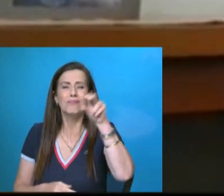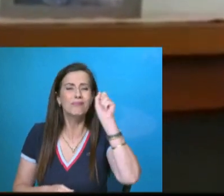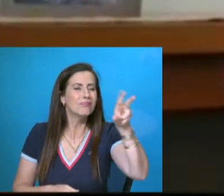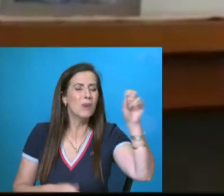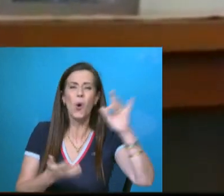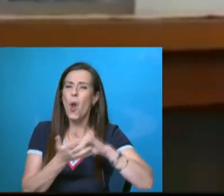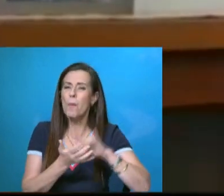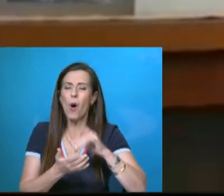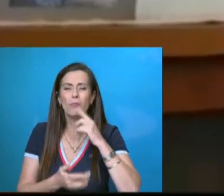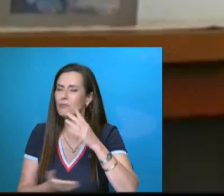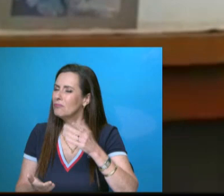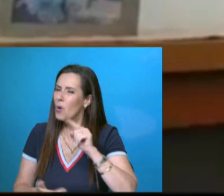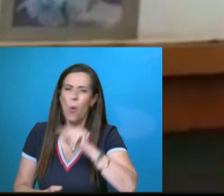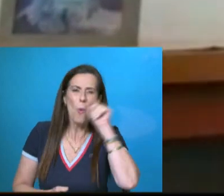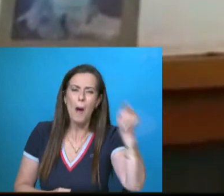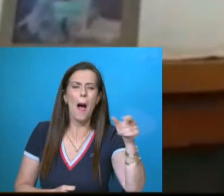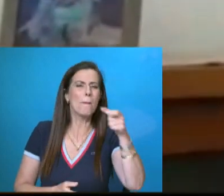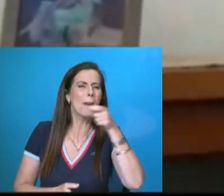שקראו לו, מברזיל